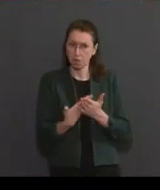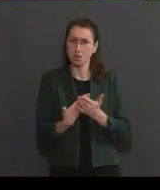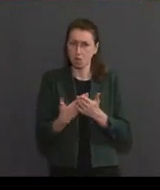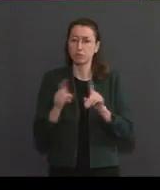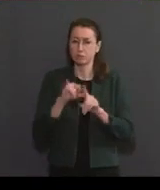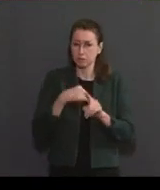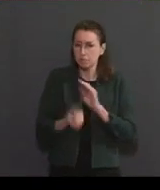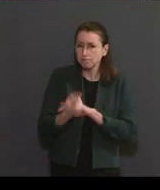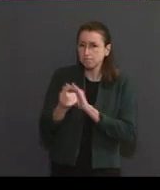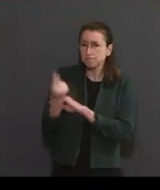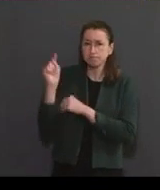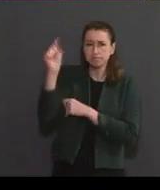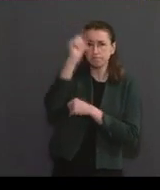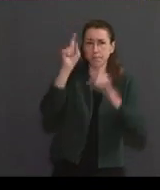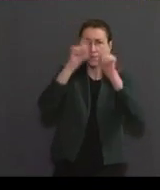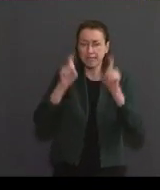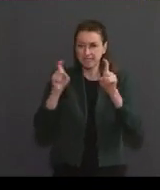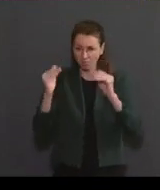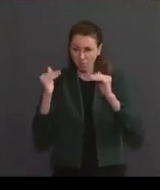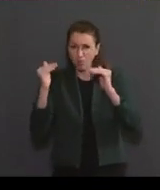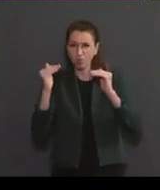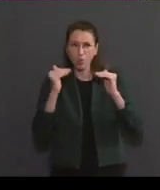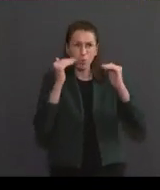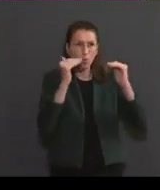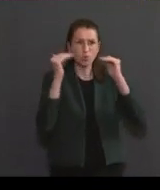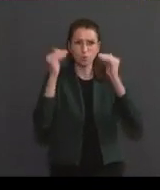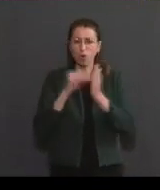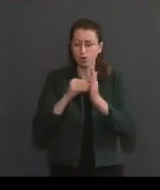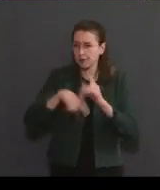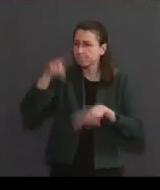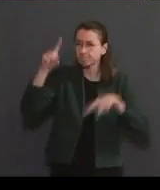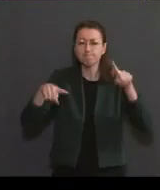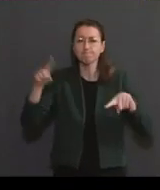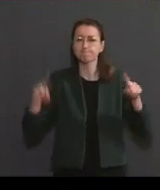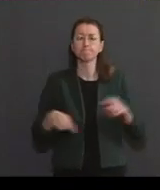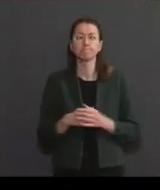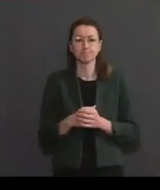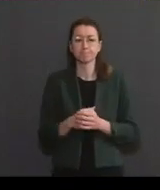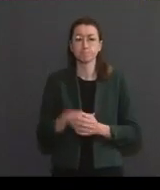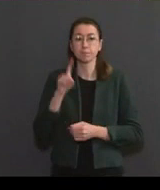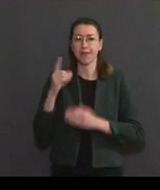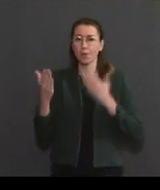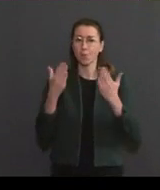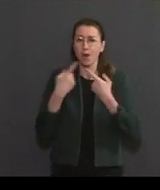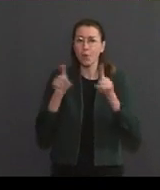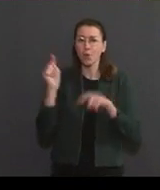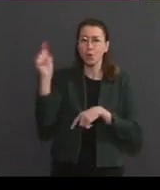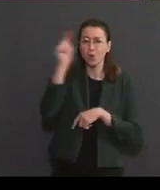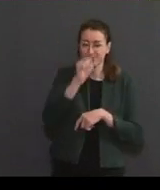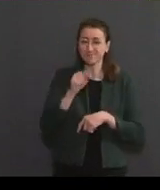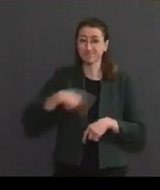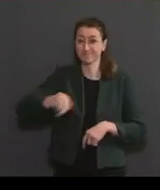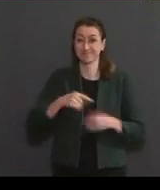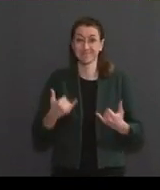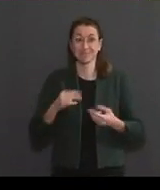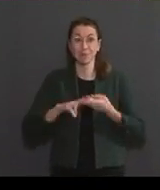légèrement. En revanche, nous avons encore beaucoup de patients hospitalisés par rapport à d'autres pays, ce qui est assez logique puisque nous